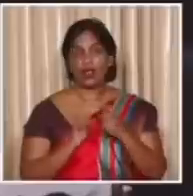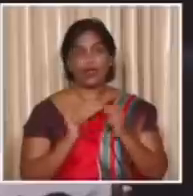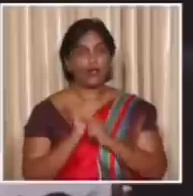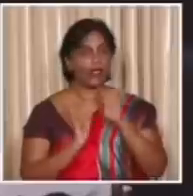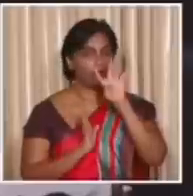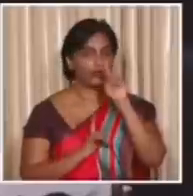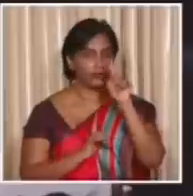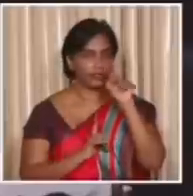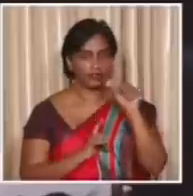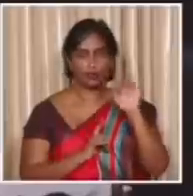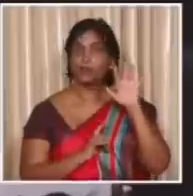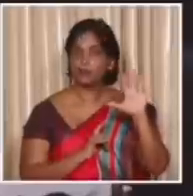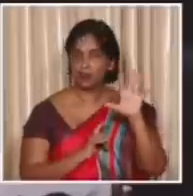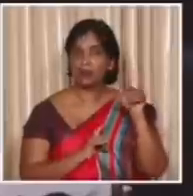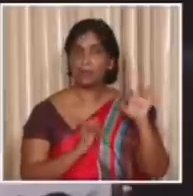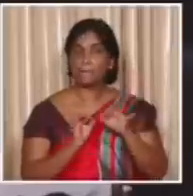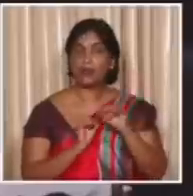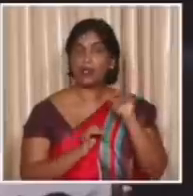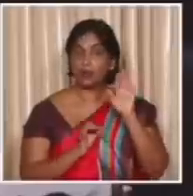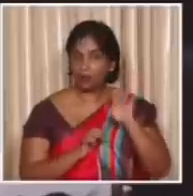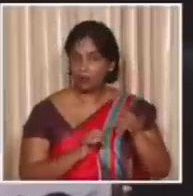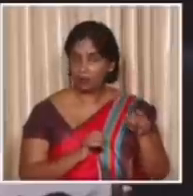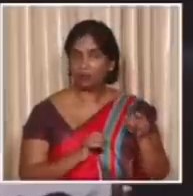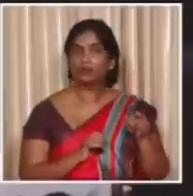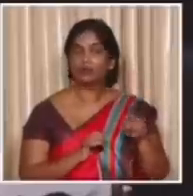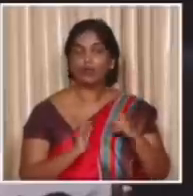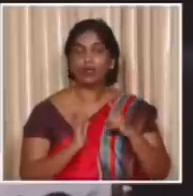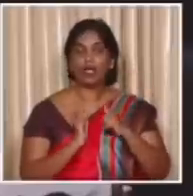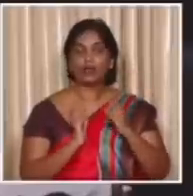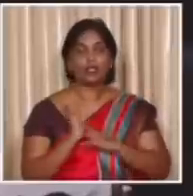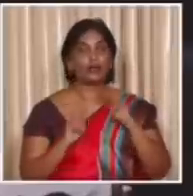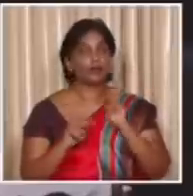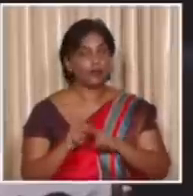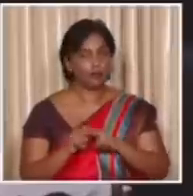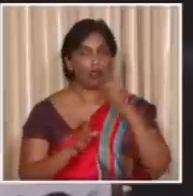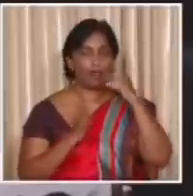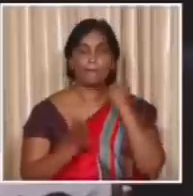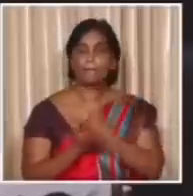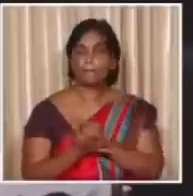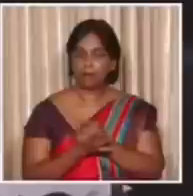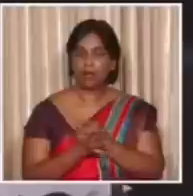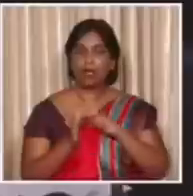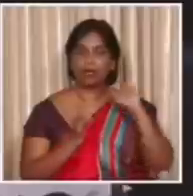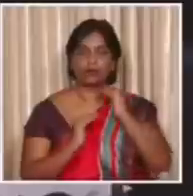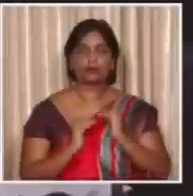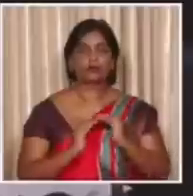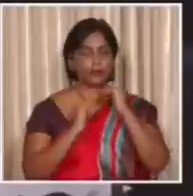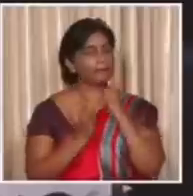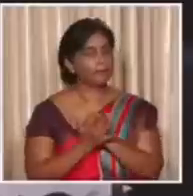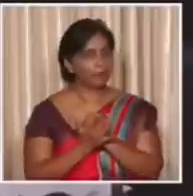41.5 ඒකෙන් බිලියන 11ක් තිබෙන්නේ ජාත්‍යන්තර මූල්‍ය ආරමුදලට ලෝක බැංකුවට ආසියානු සංවර්ධන